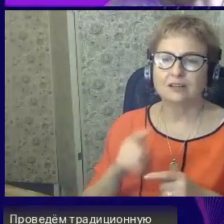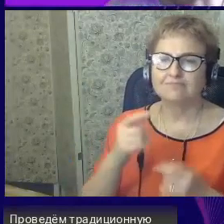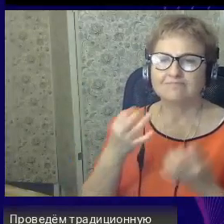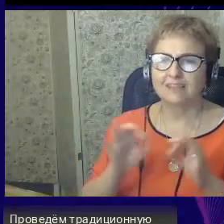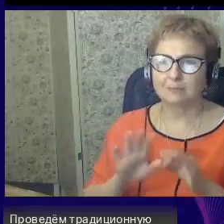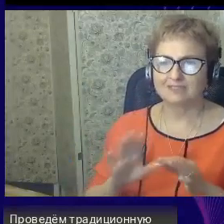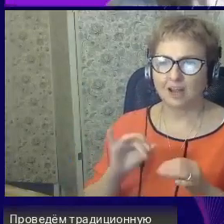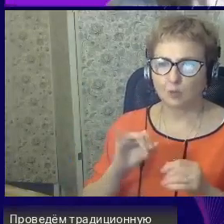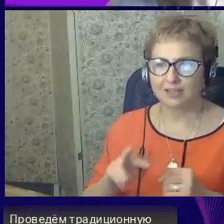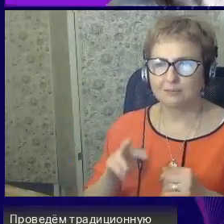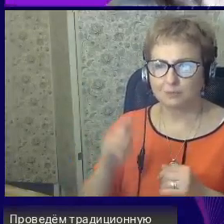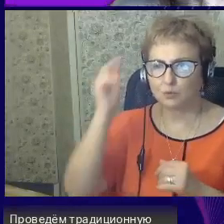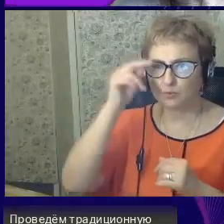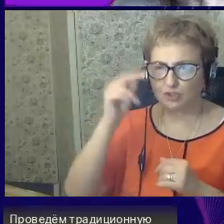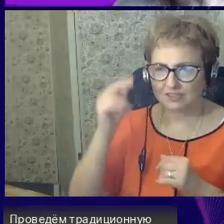не позволяют